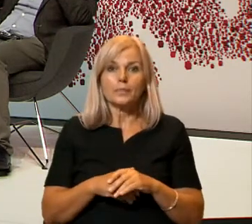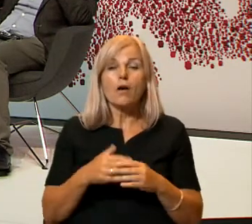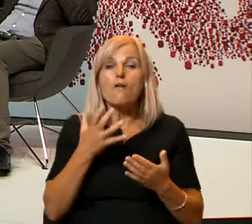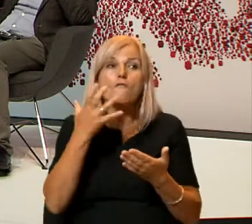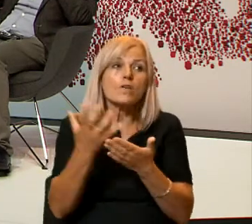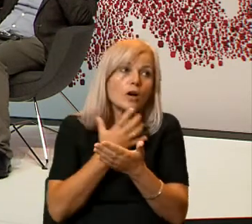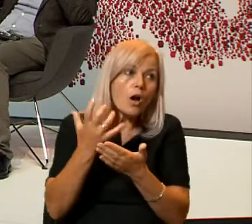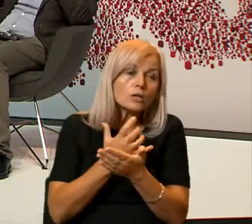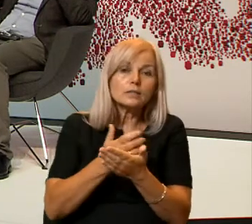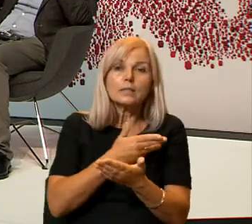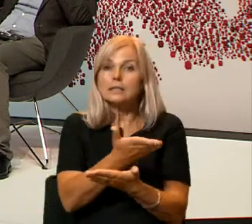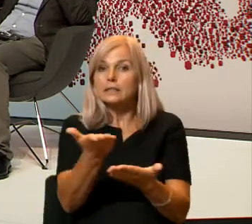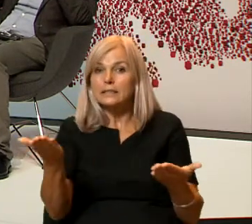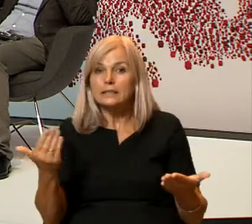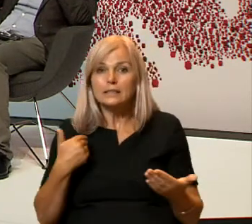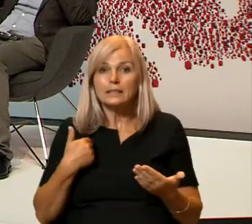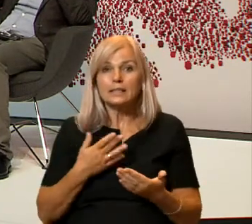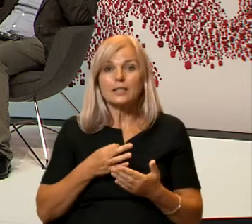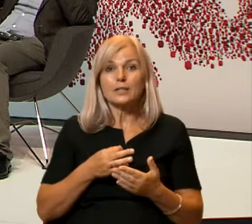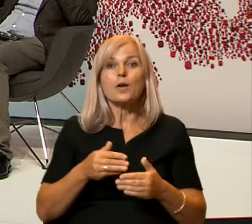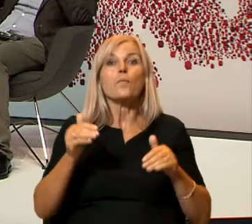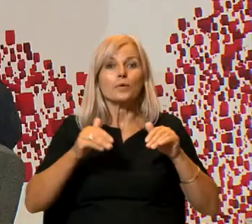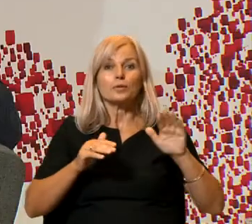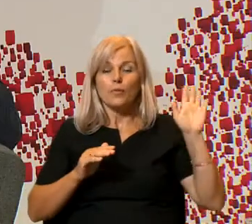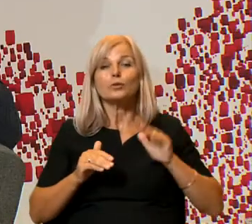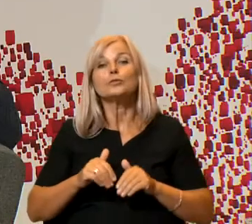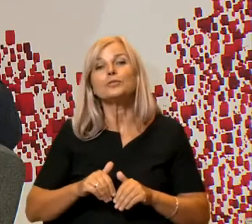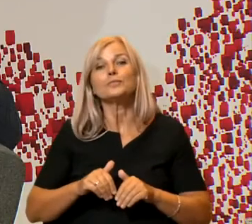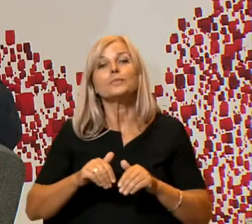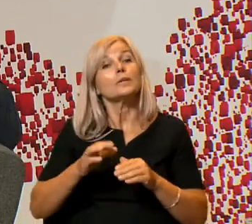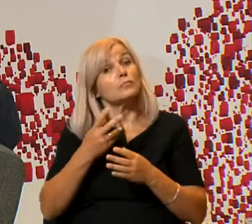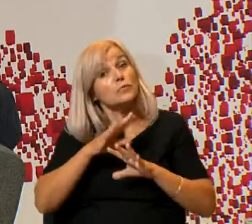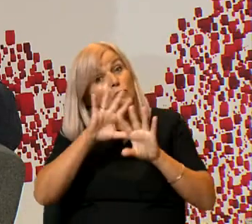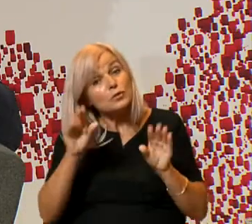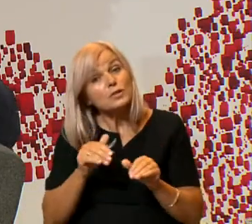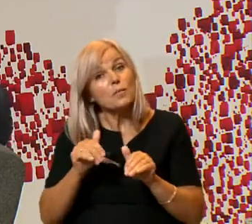wykorzystał także ich zupełnie niezwykły potencjał, ogromne możliwości,